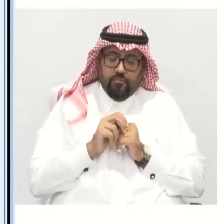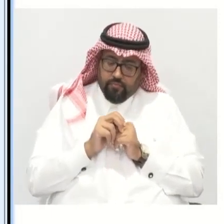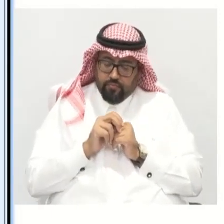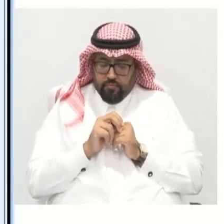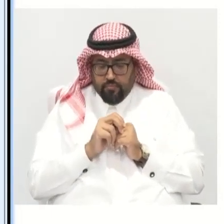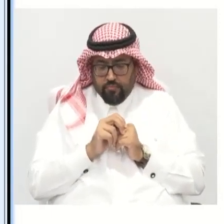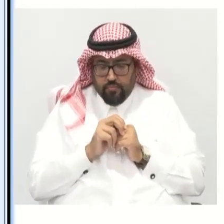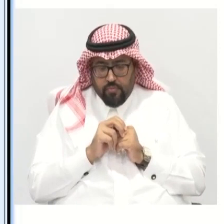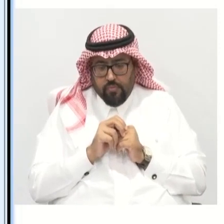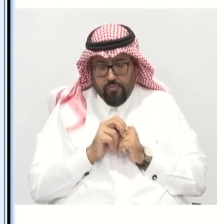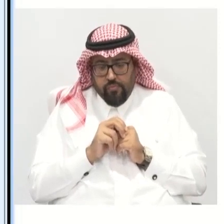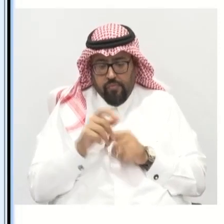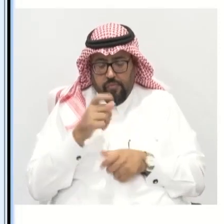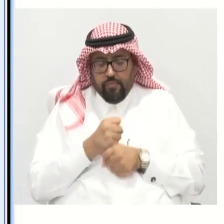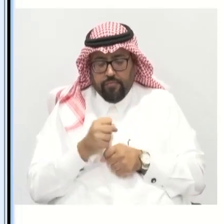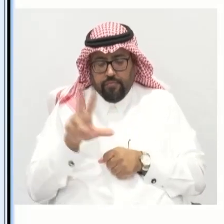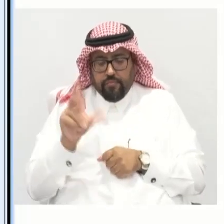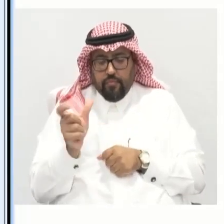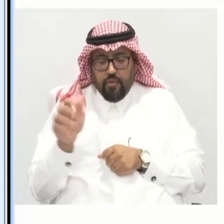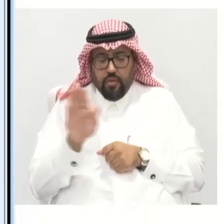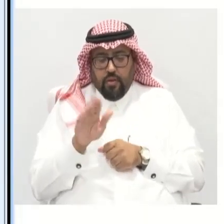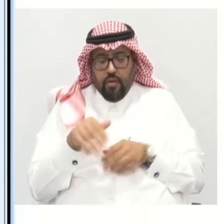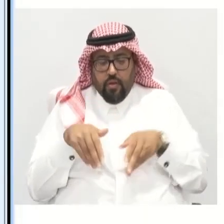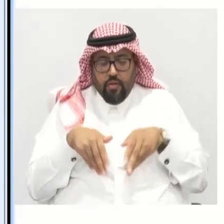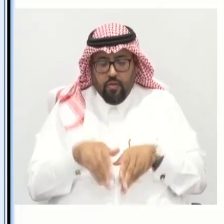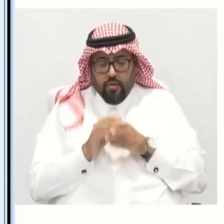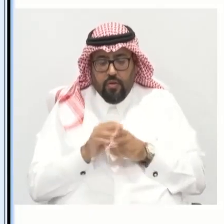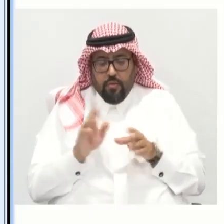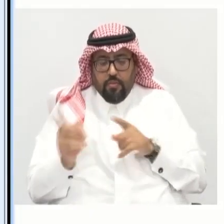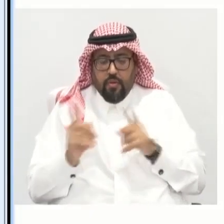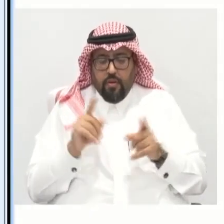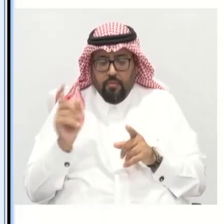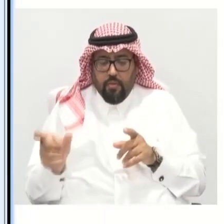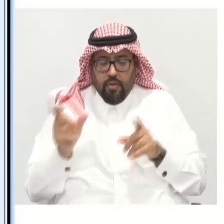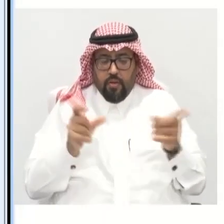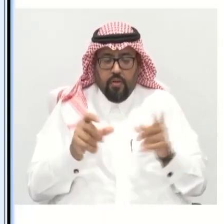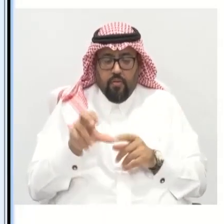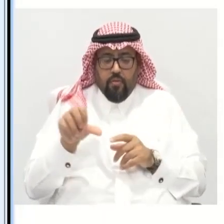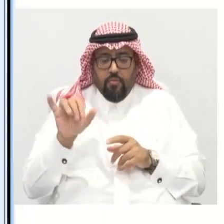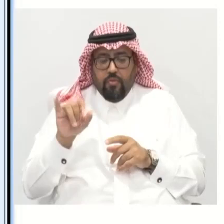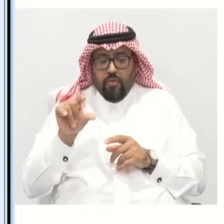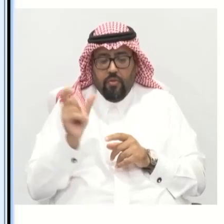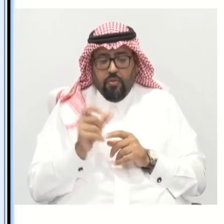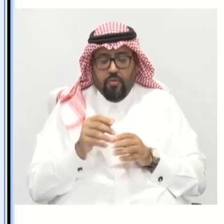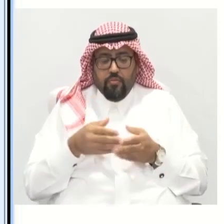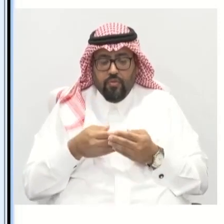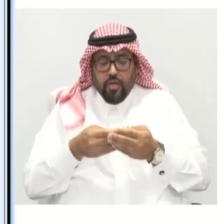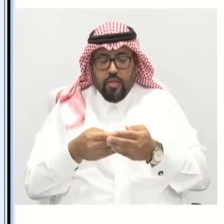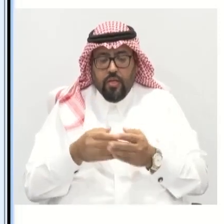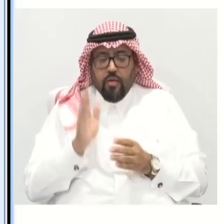تتولى المحافظه على سلامه الناس اين في الطرق بين المناطق والمدن ومساعده